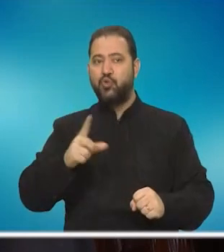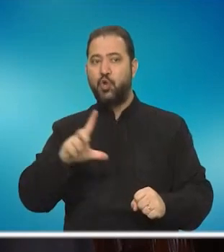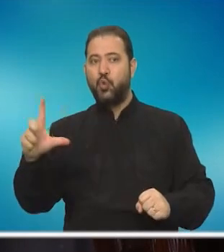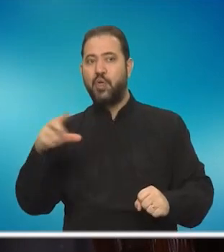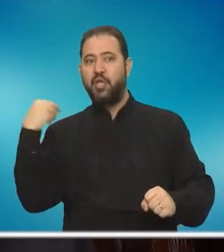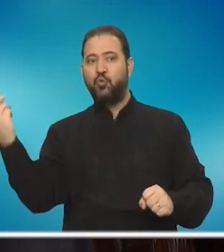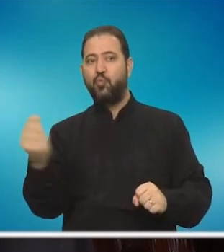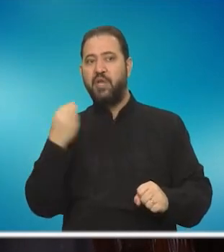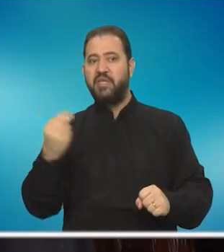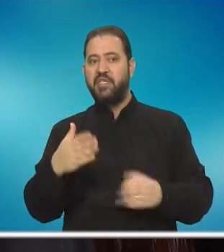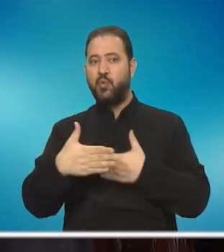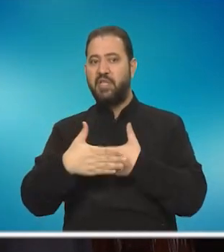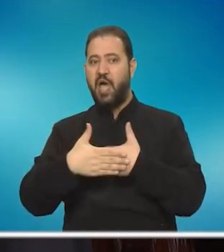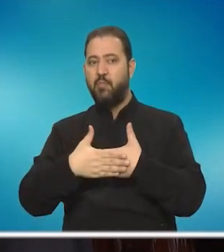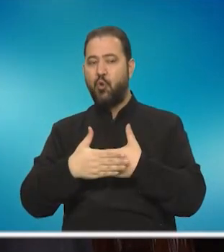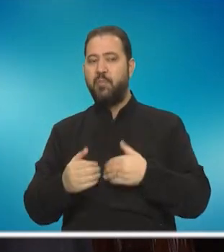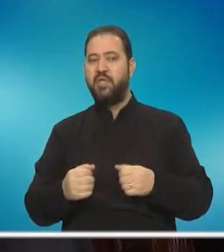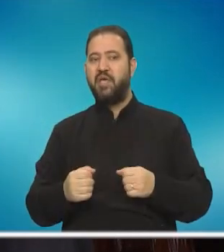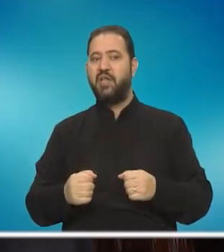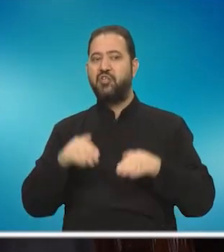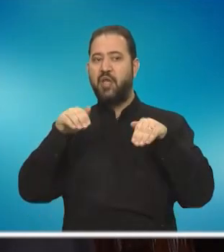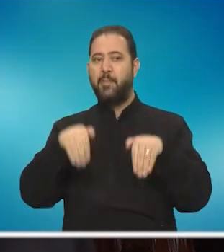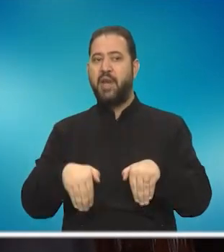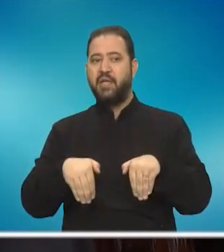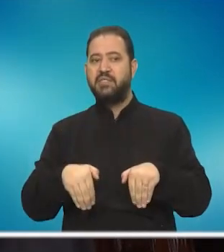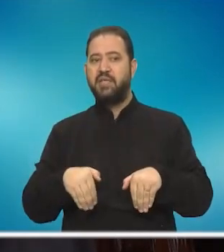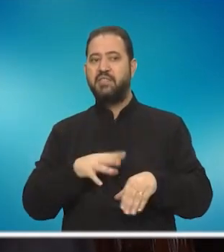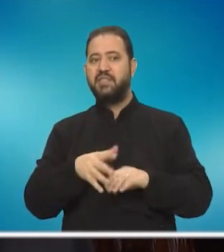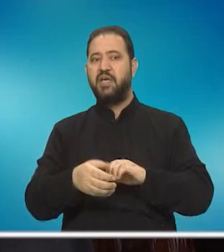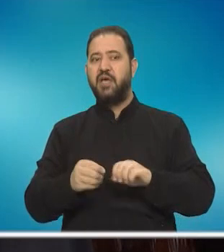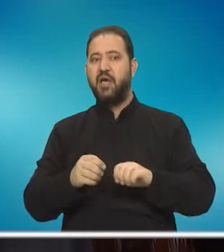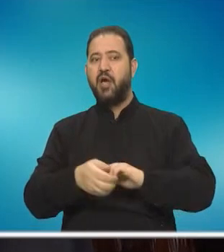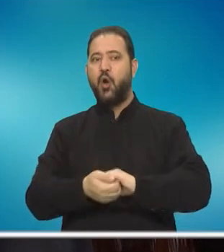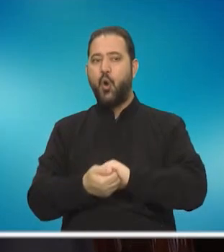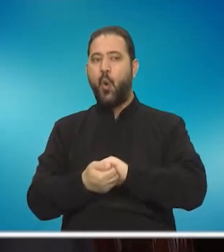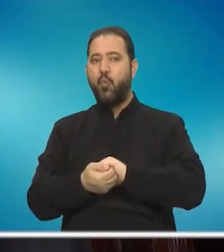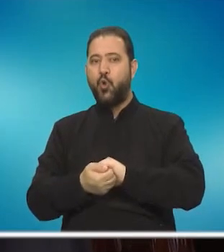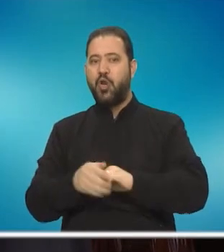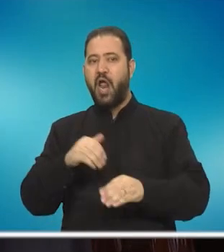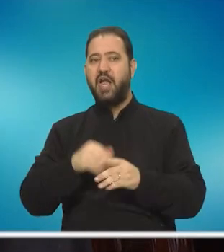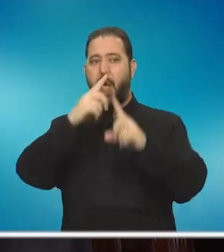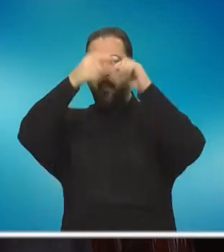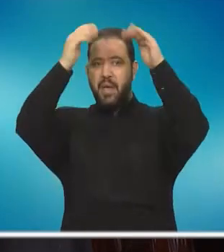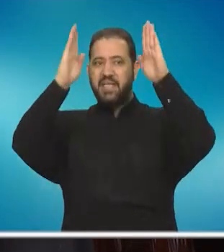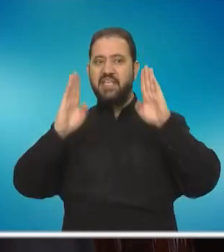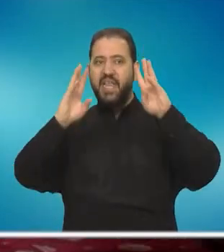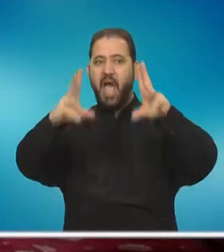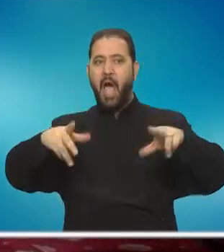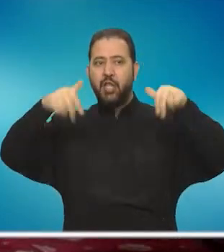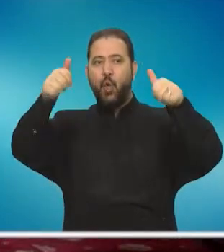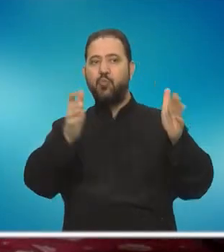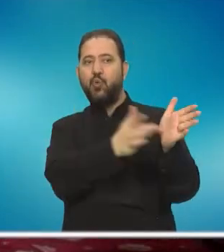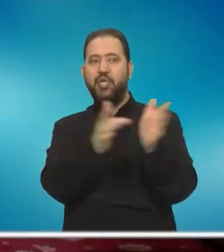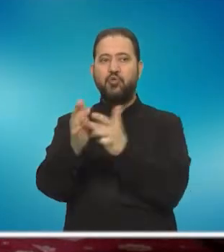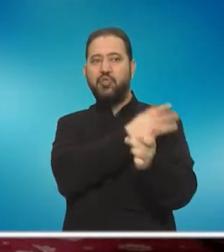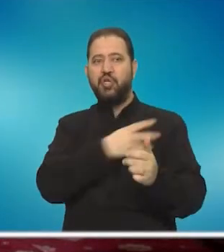poruncilor, de apropiere și de prezență comunională în Biserica Mântuitorului Hristos pentru